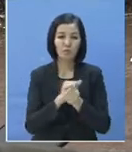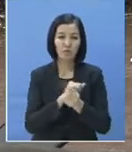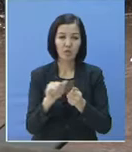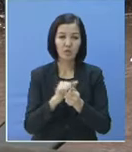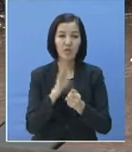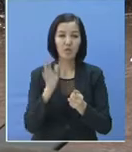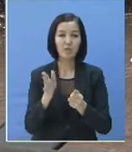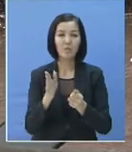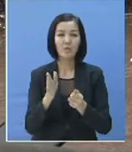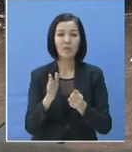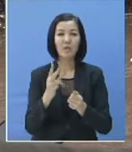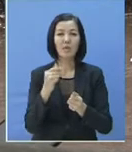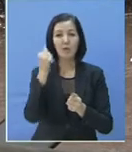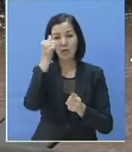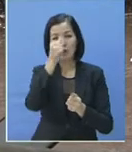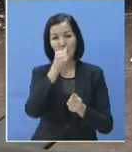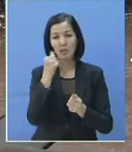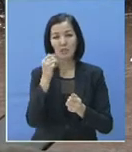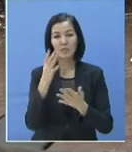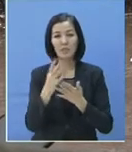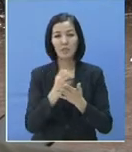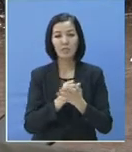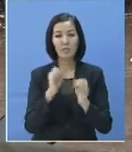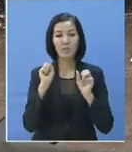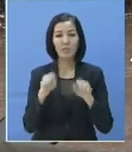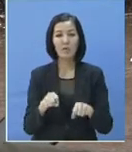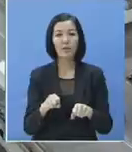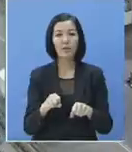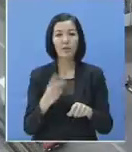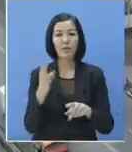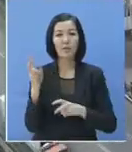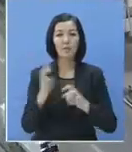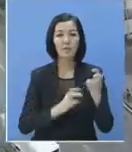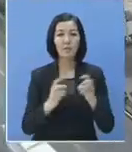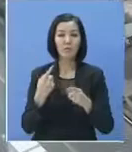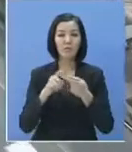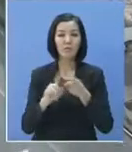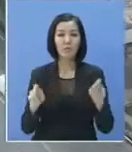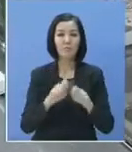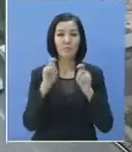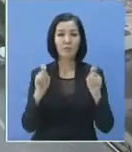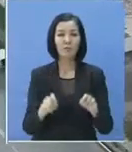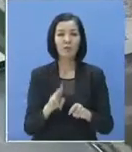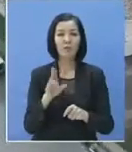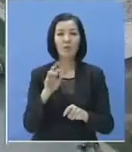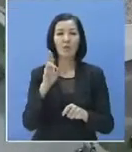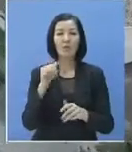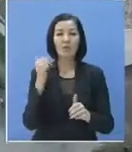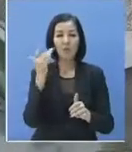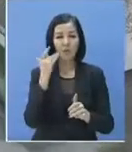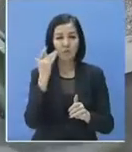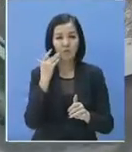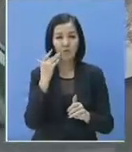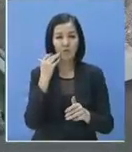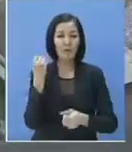брикетке. И ол 2 жыл сақтауға болады. 2 заводта да соны іске қосамыз. Айтпақшы, Көксуда жылдағыдай көп